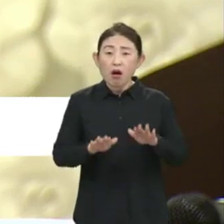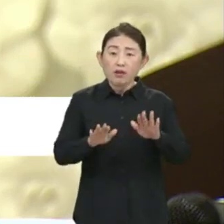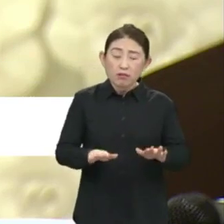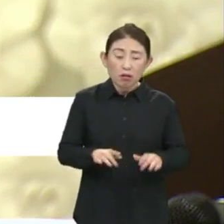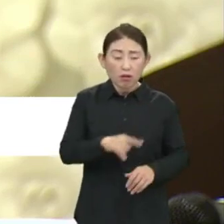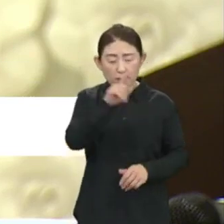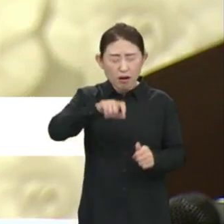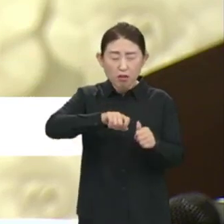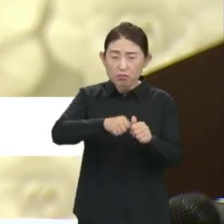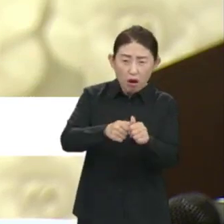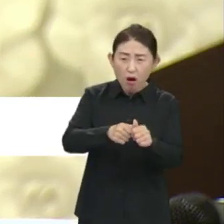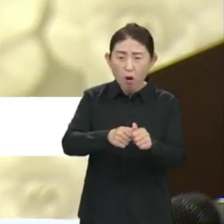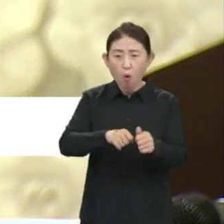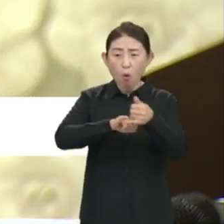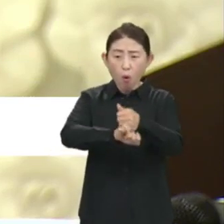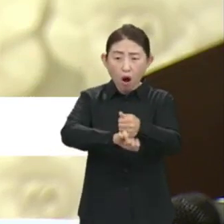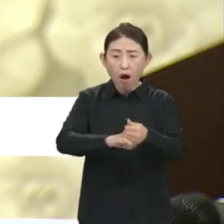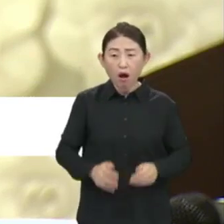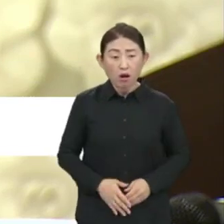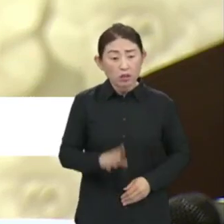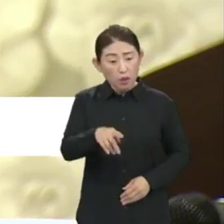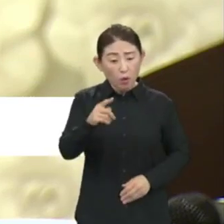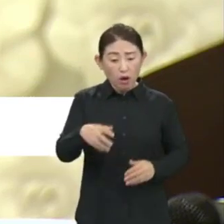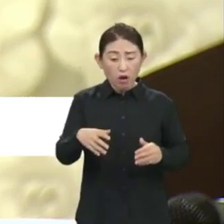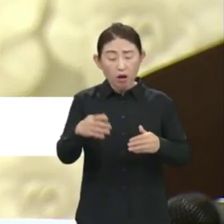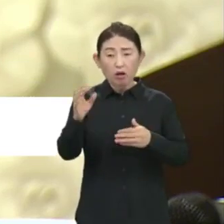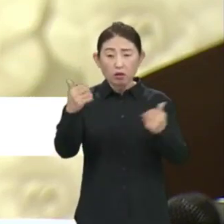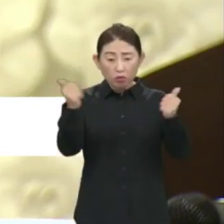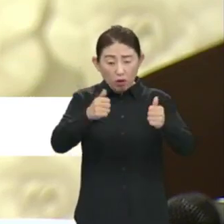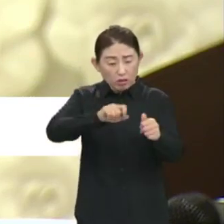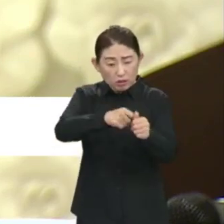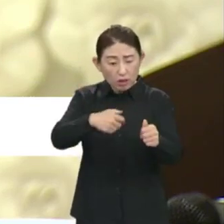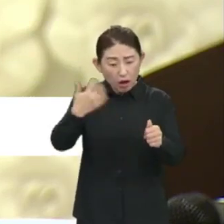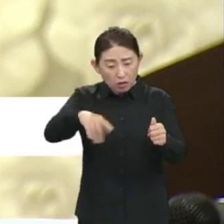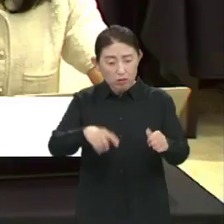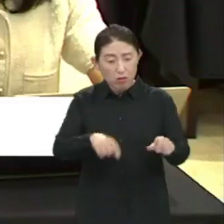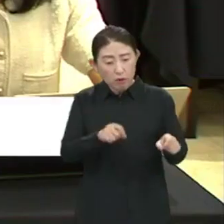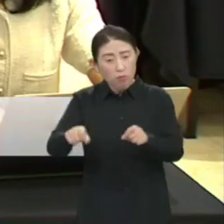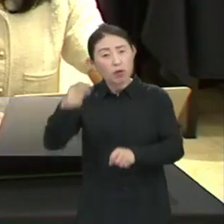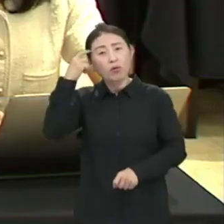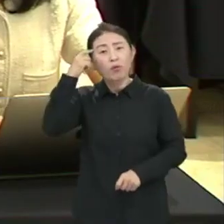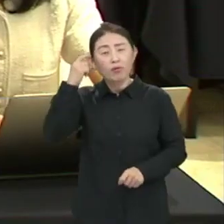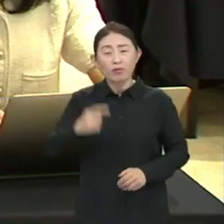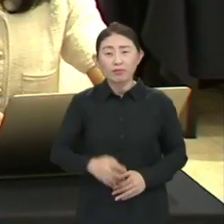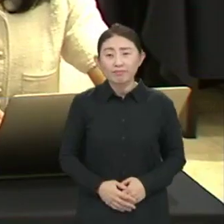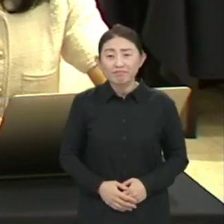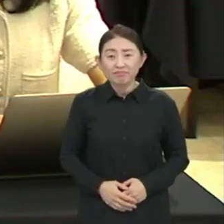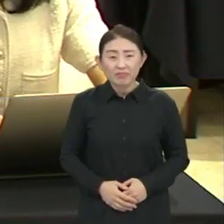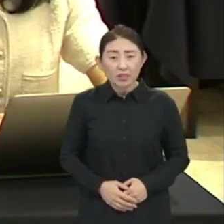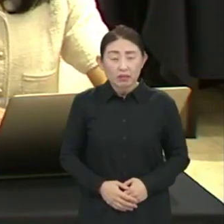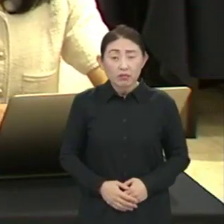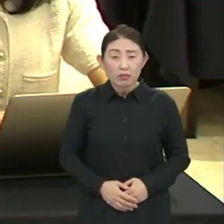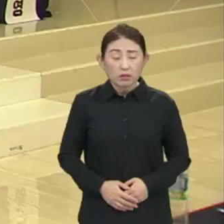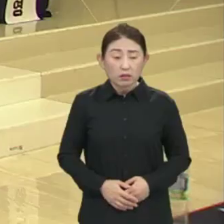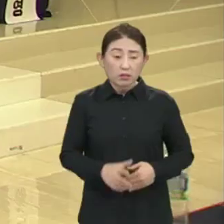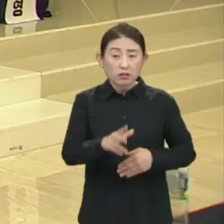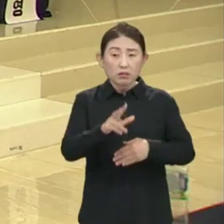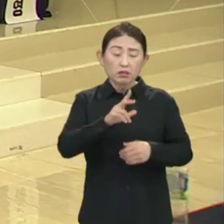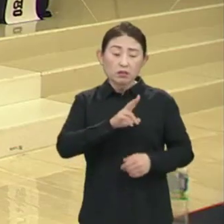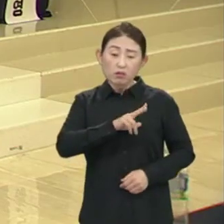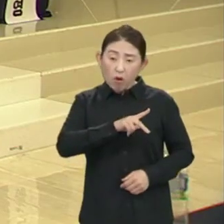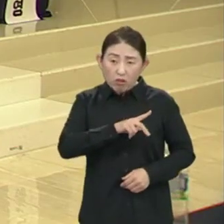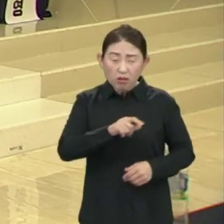적절한 대처에 그런 징계를 내리지 못하고 망설이고 있는가. 은폐되기 쉬운 지방의회 내